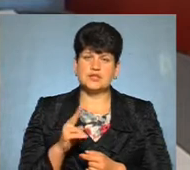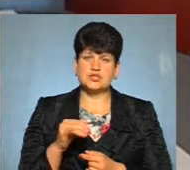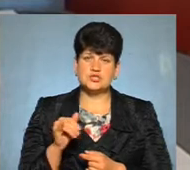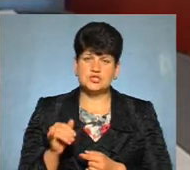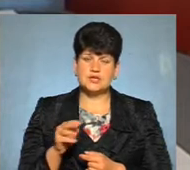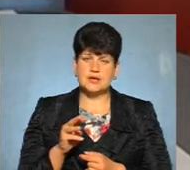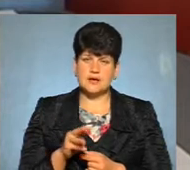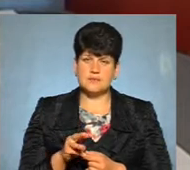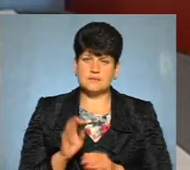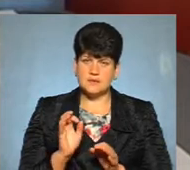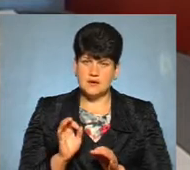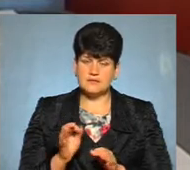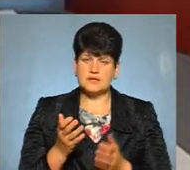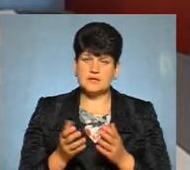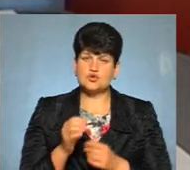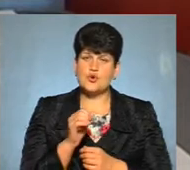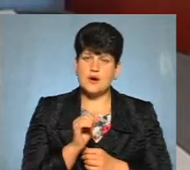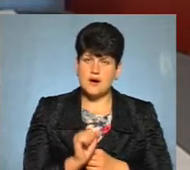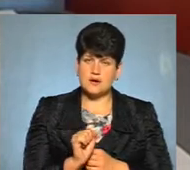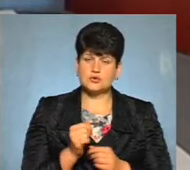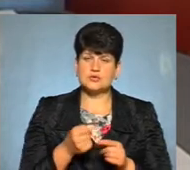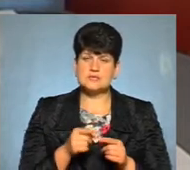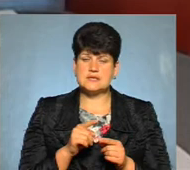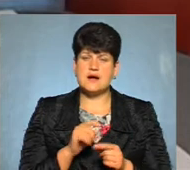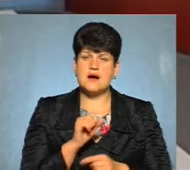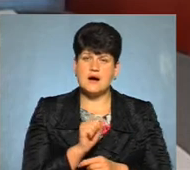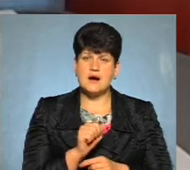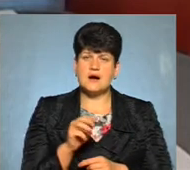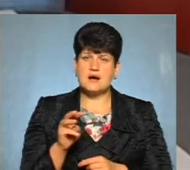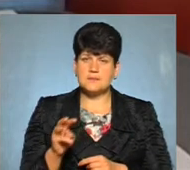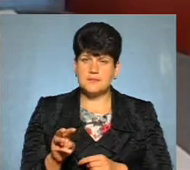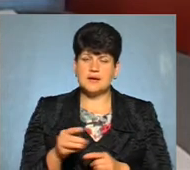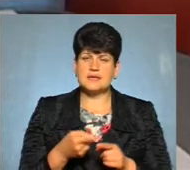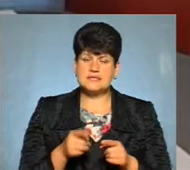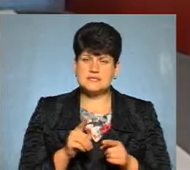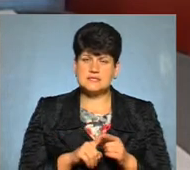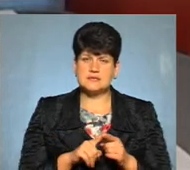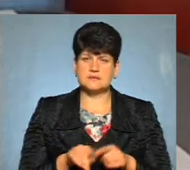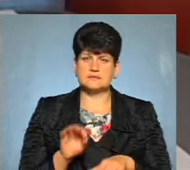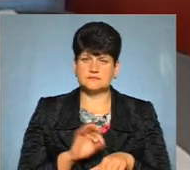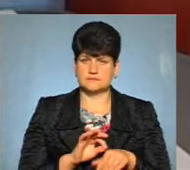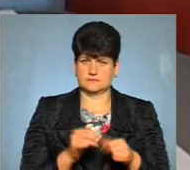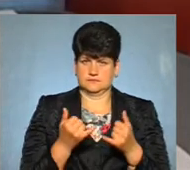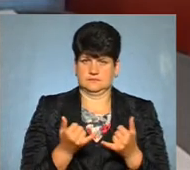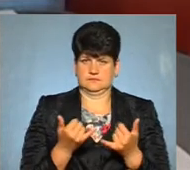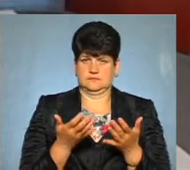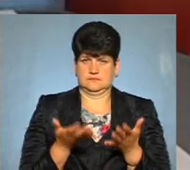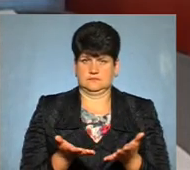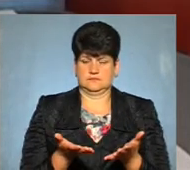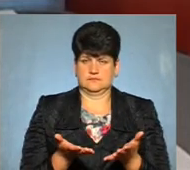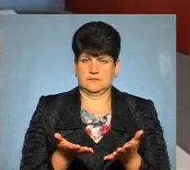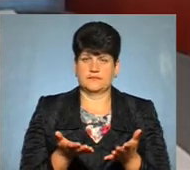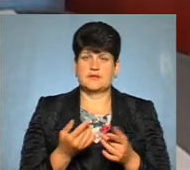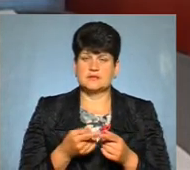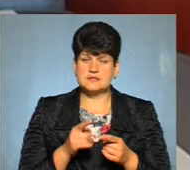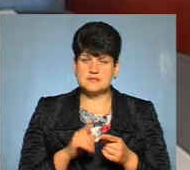правильно? Якщо А, то це означає... А і М – це гострий період. Гострий це період. Це означає, що людина, зараз людина